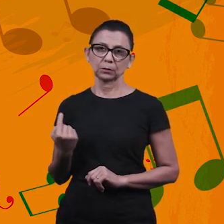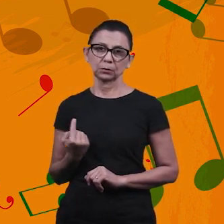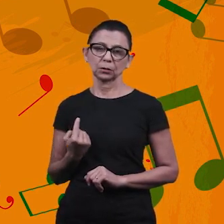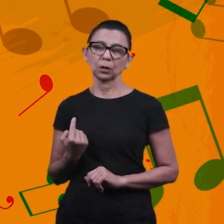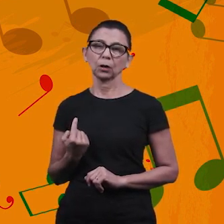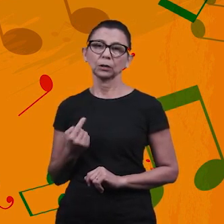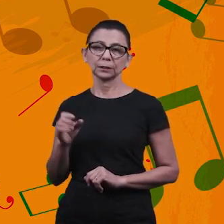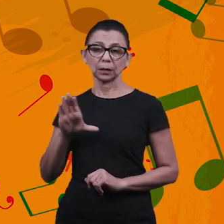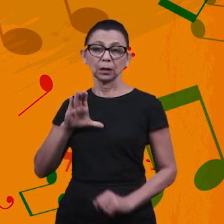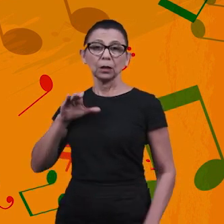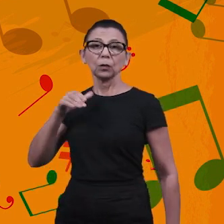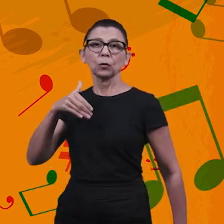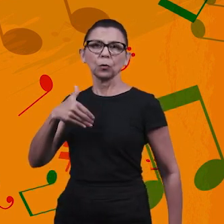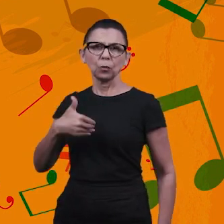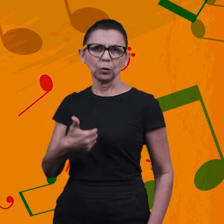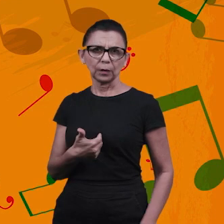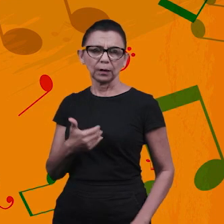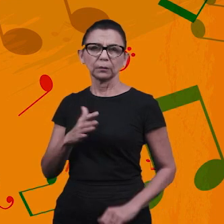Comme tu as parlé